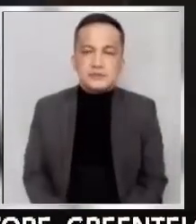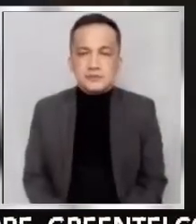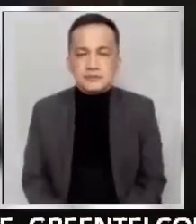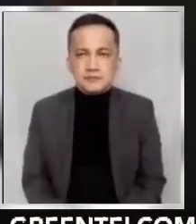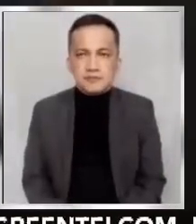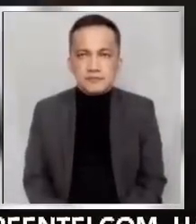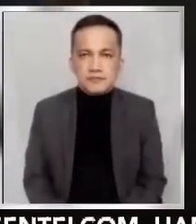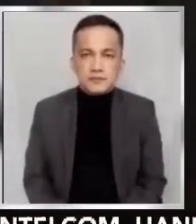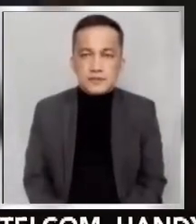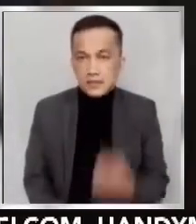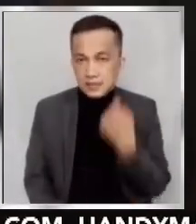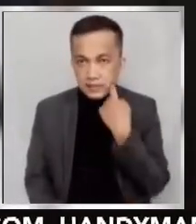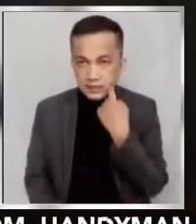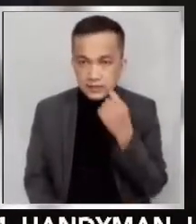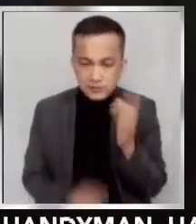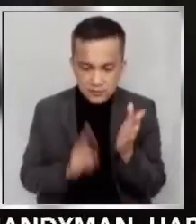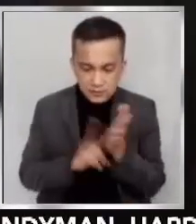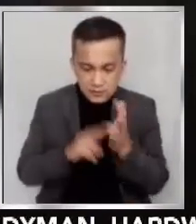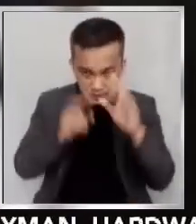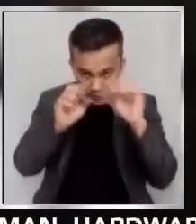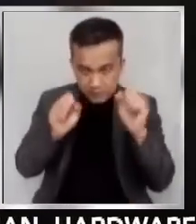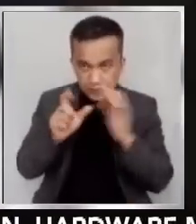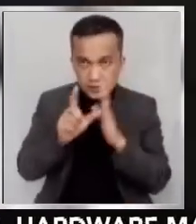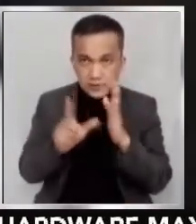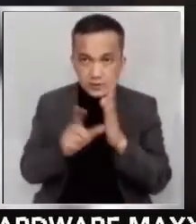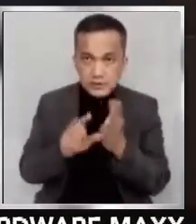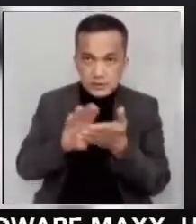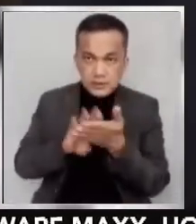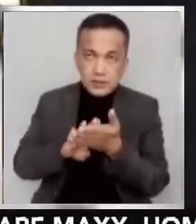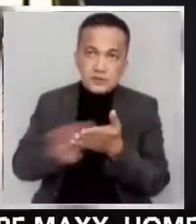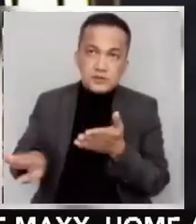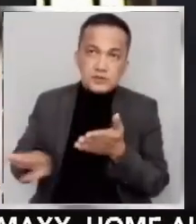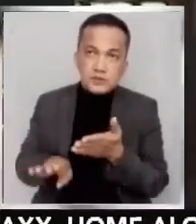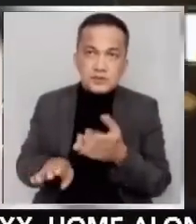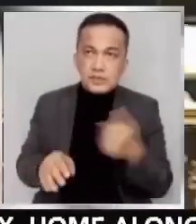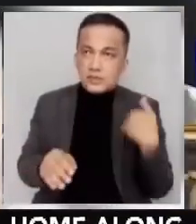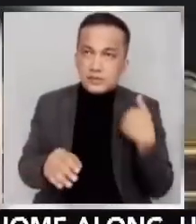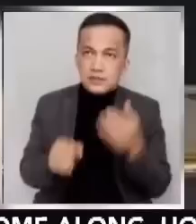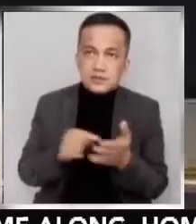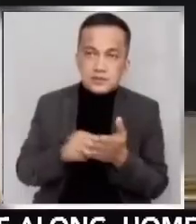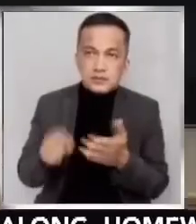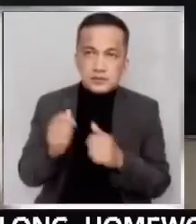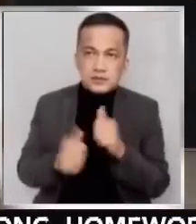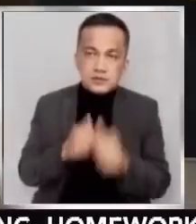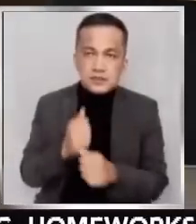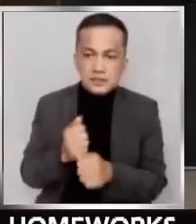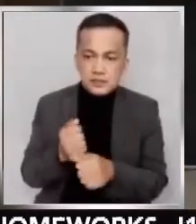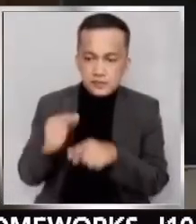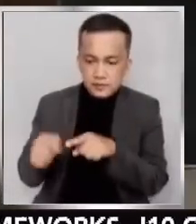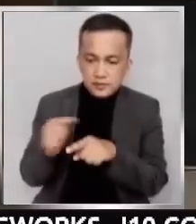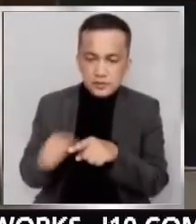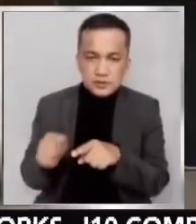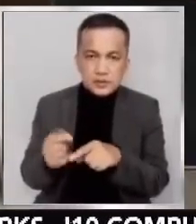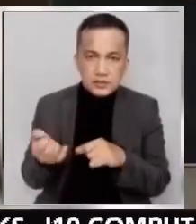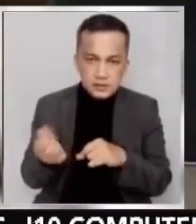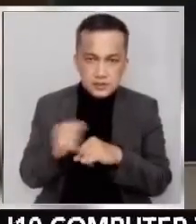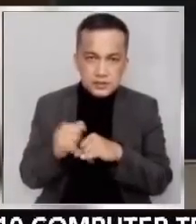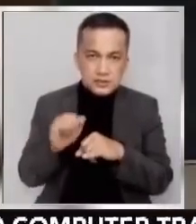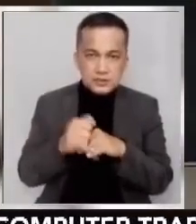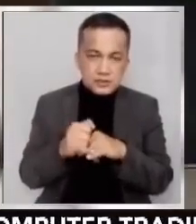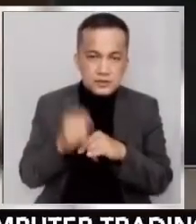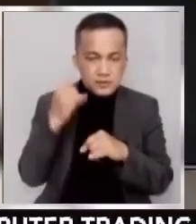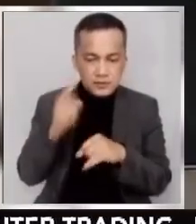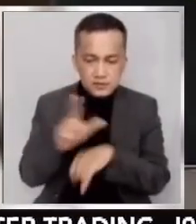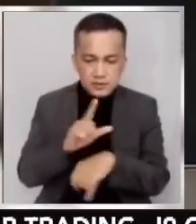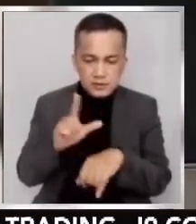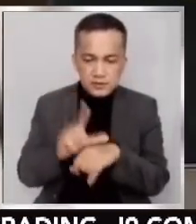Kanina, nilagdaan ng Pangulo ang batas na bubura sa mga hindi nabayarang annual installments at interest para sa mga lupang nasa